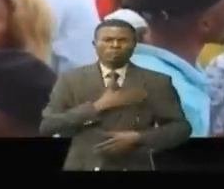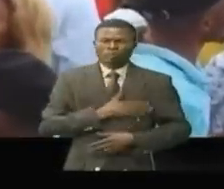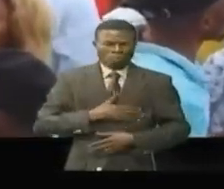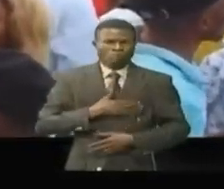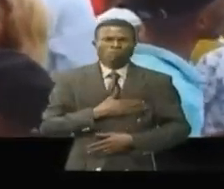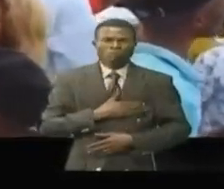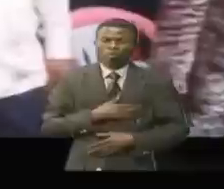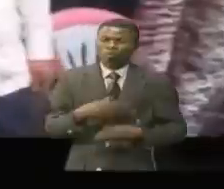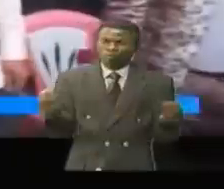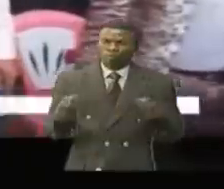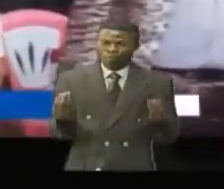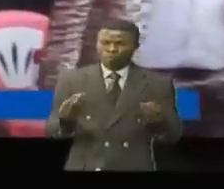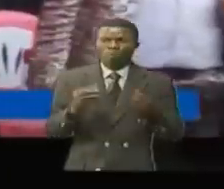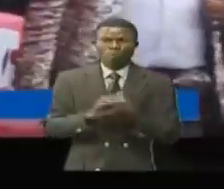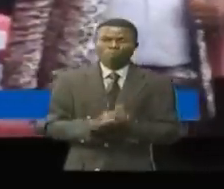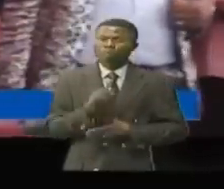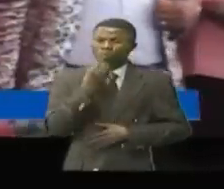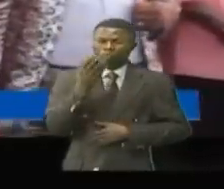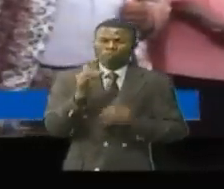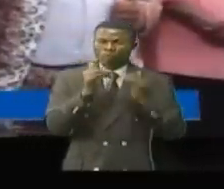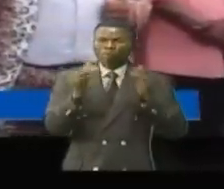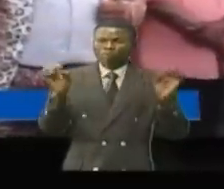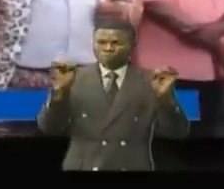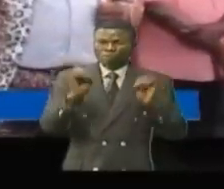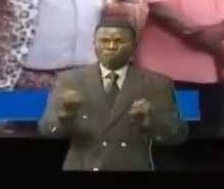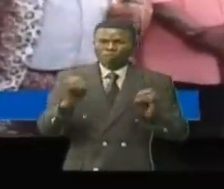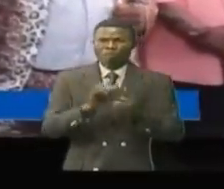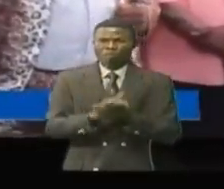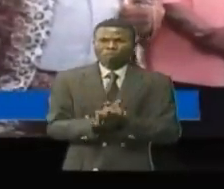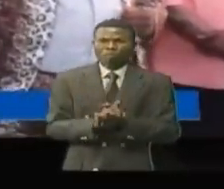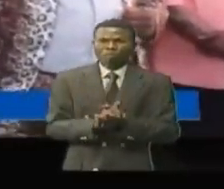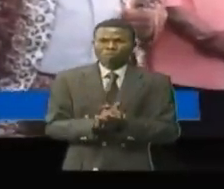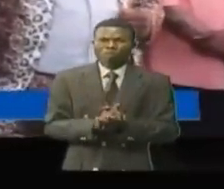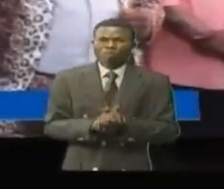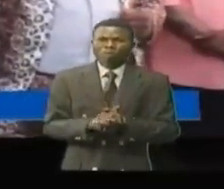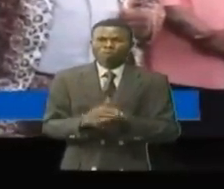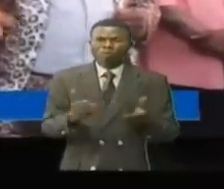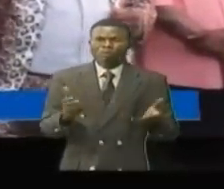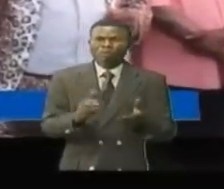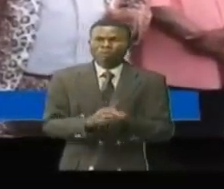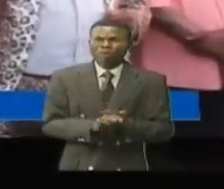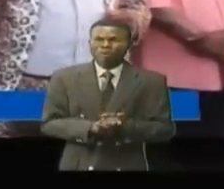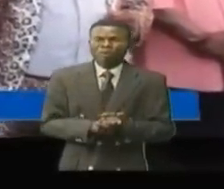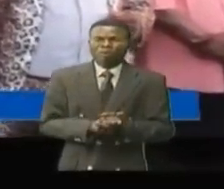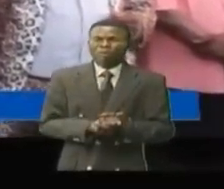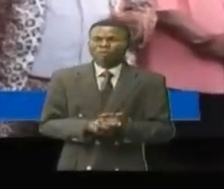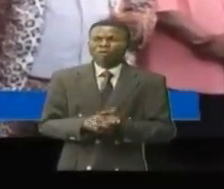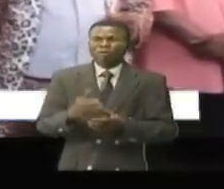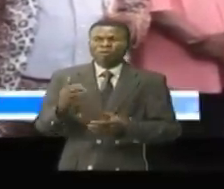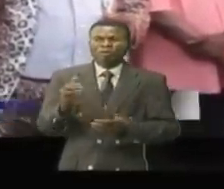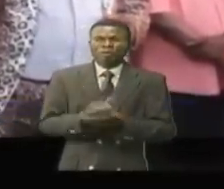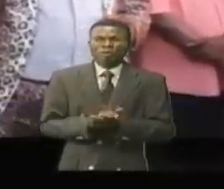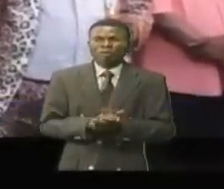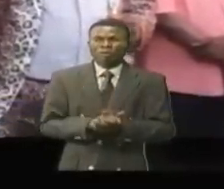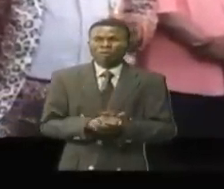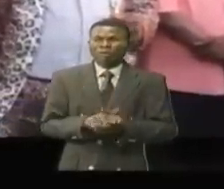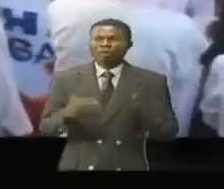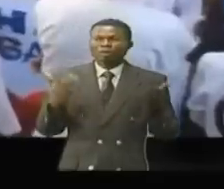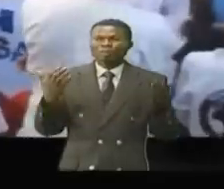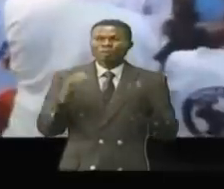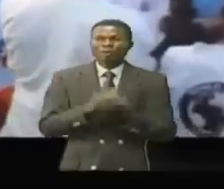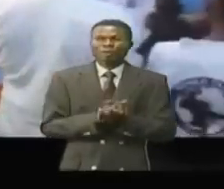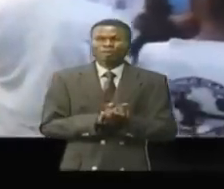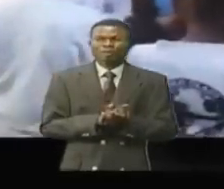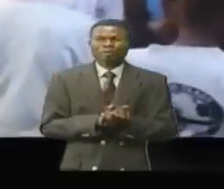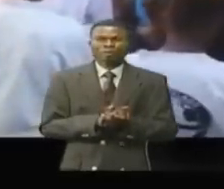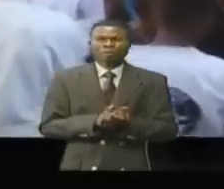Parce que je vous ai amené un message de paix, de l'unité. Je viens de